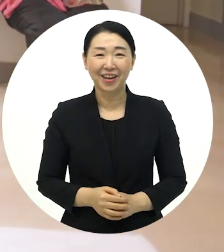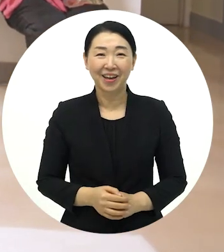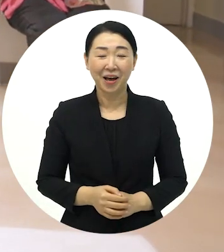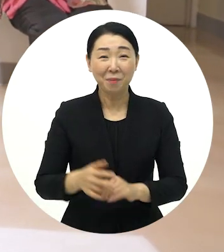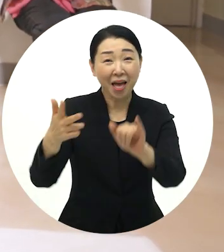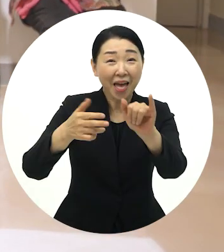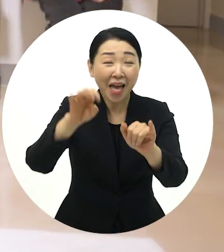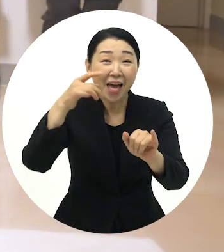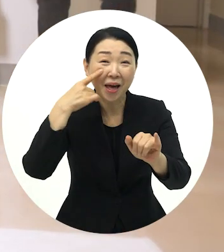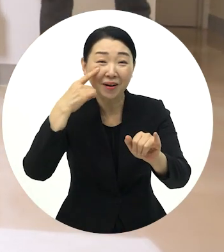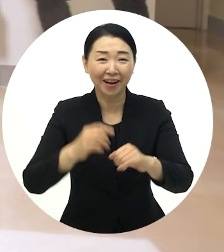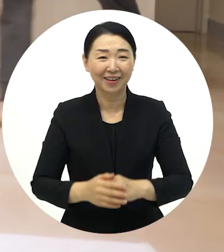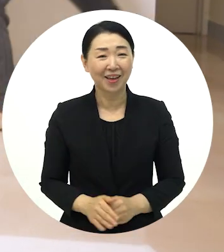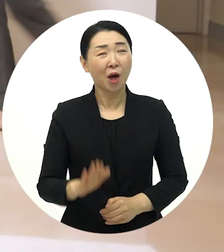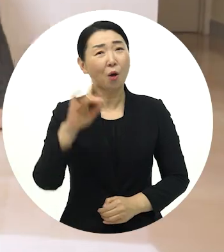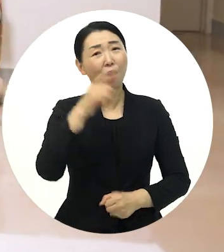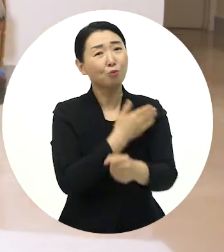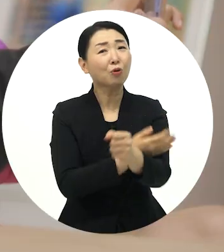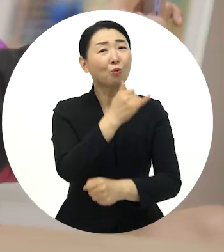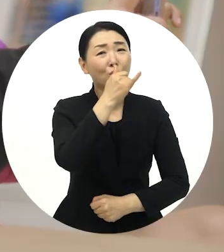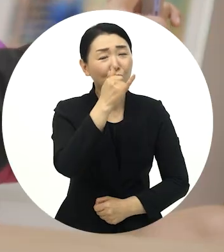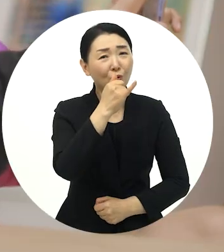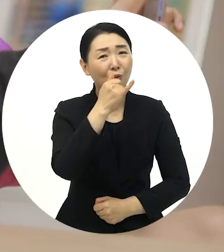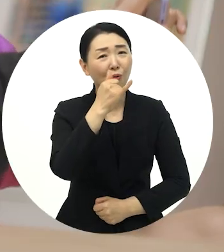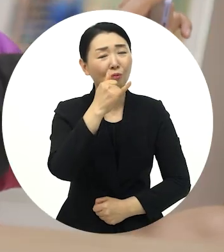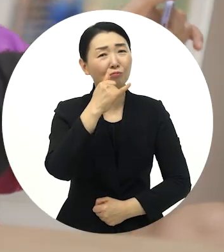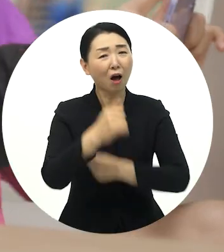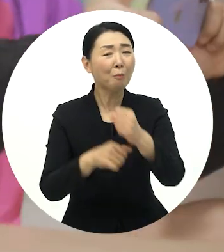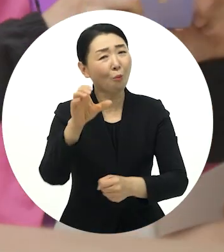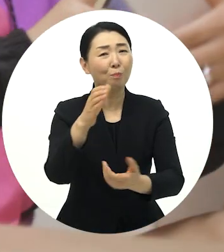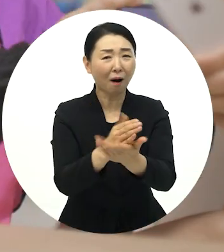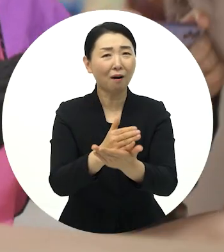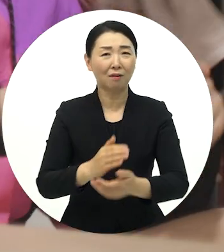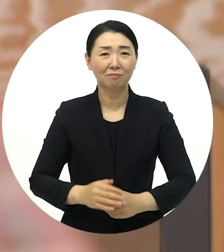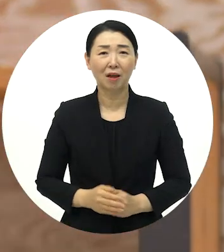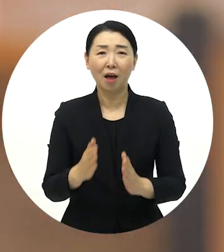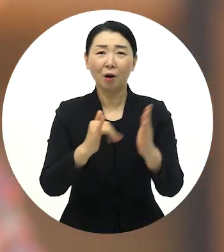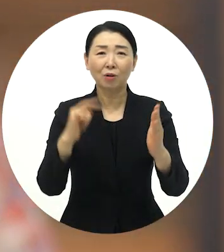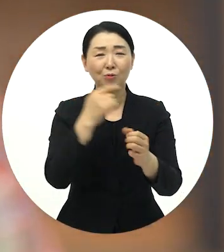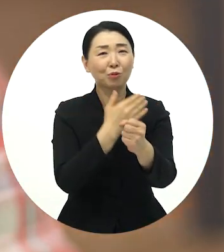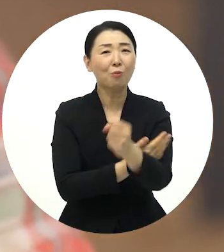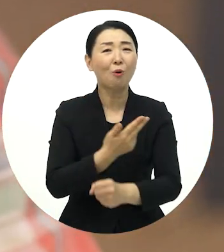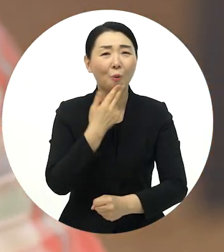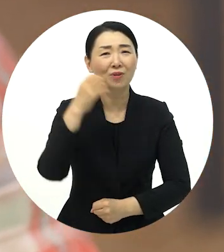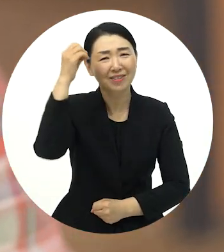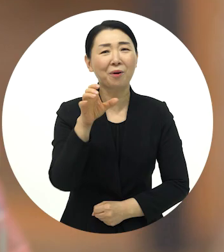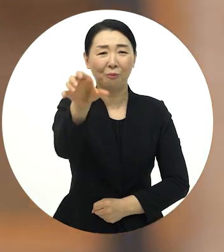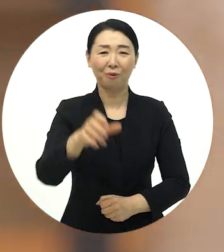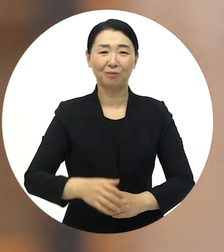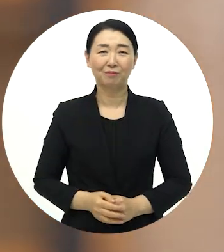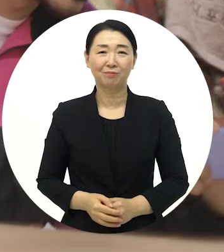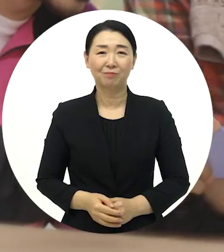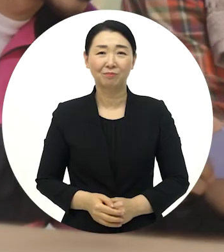라방도 켜봐. 야 내 초상권 있다. 야 한번 올리지 말고 내 초상권 있는데. 아이 가족끼리 초상권이 어딨습니까?